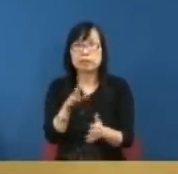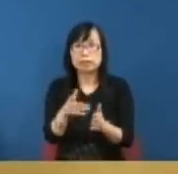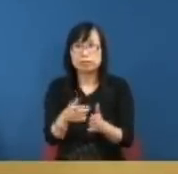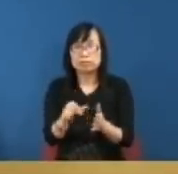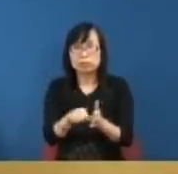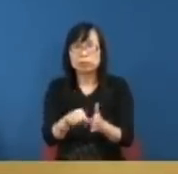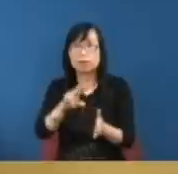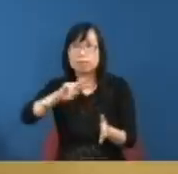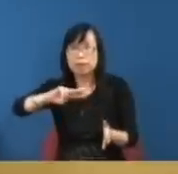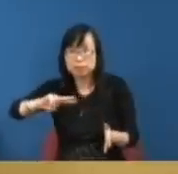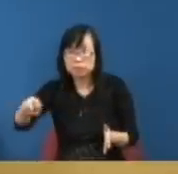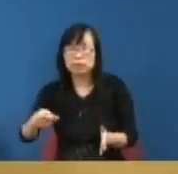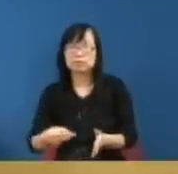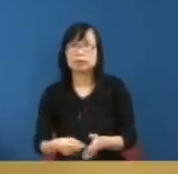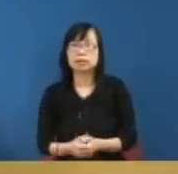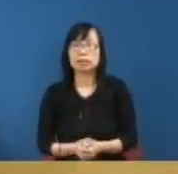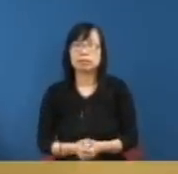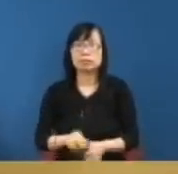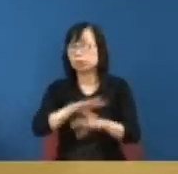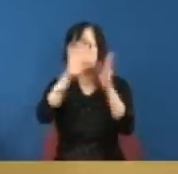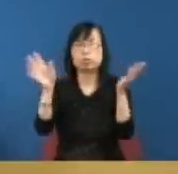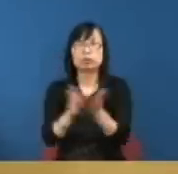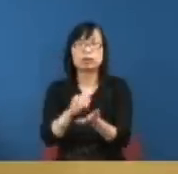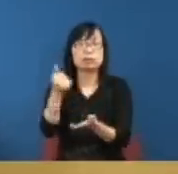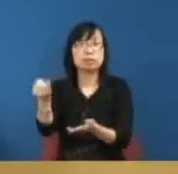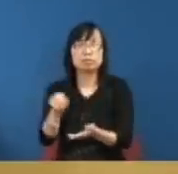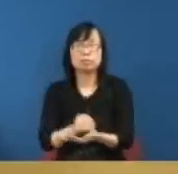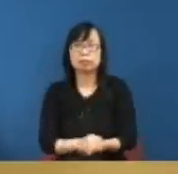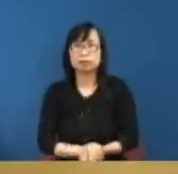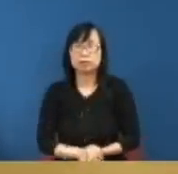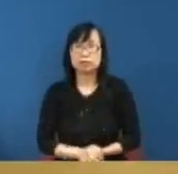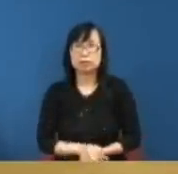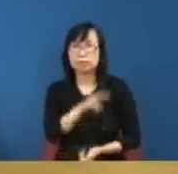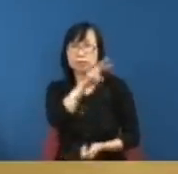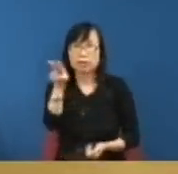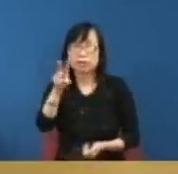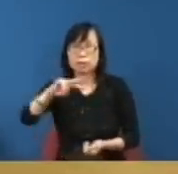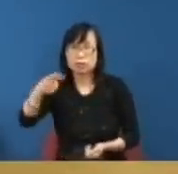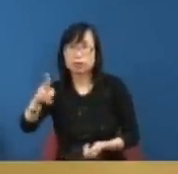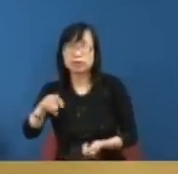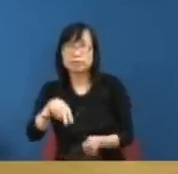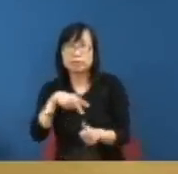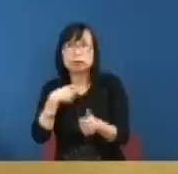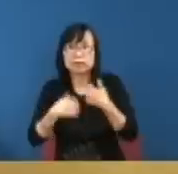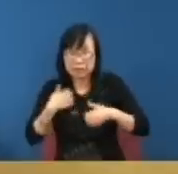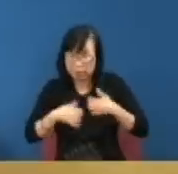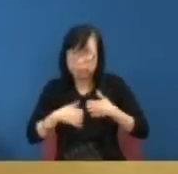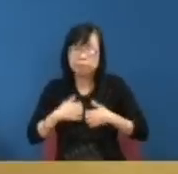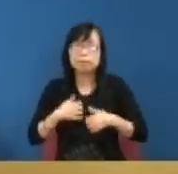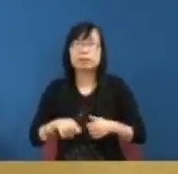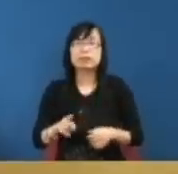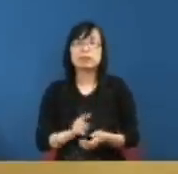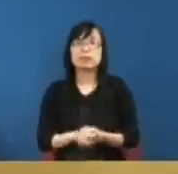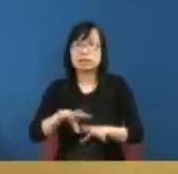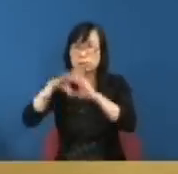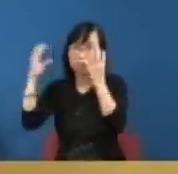的改革是必須的，否則就所有都是廢話。但是你會看到這個這改革的迫切性，你會看到要